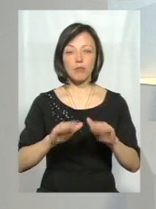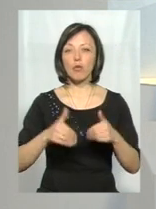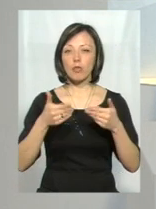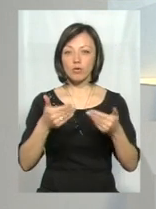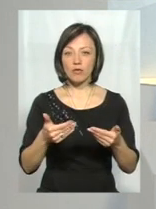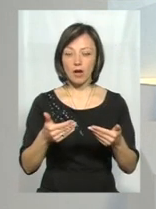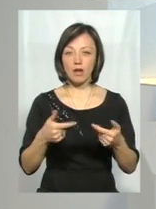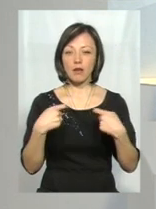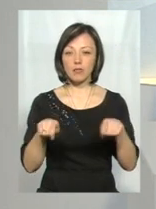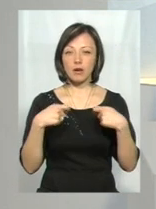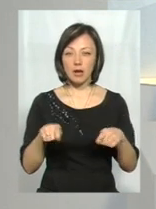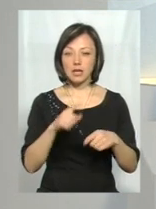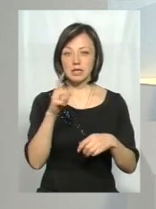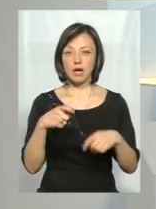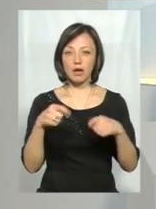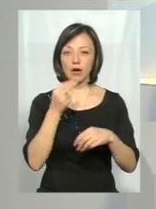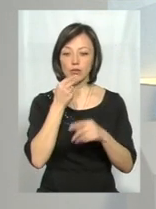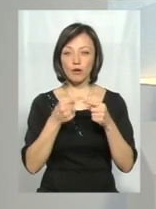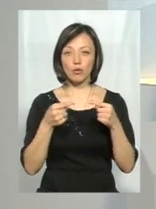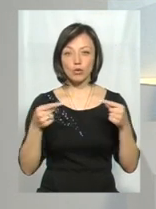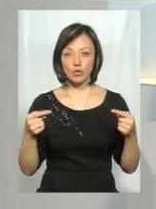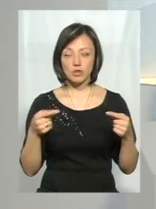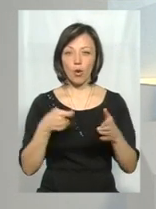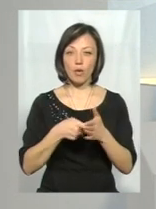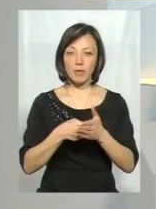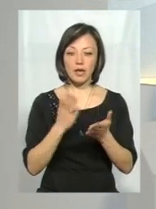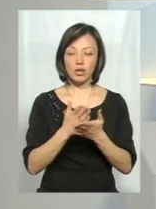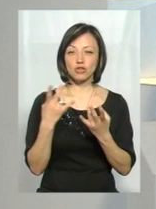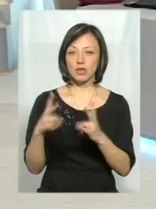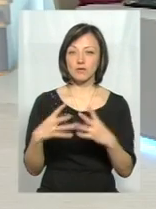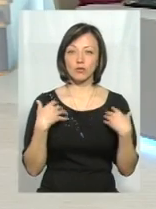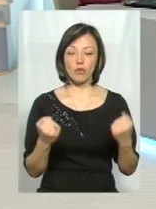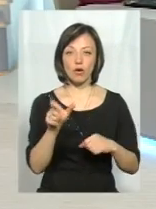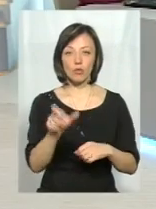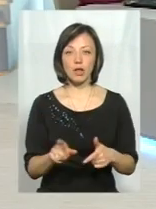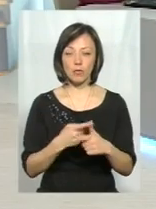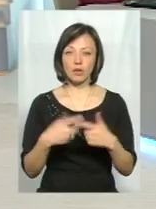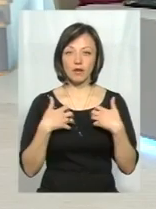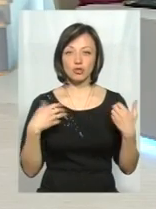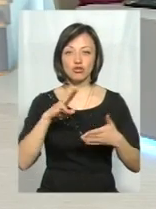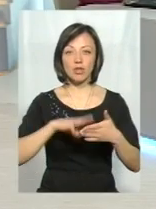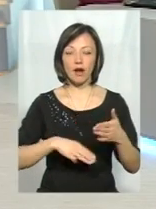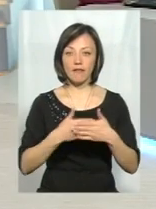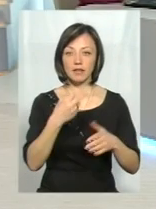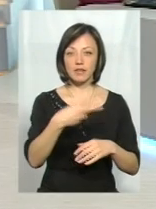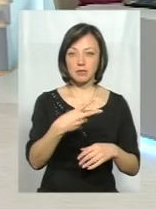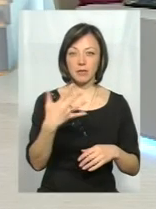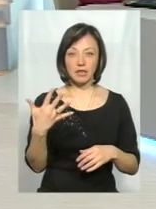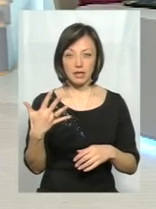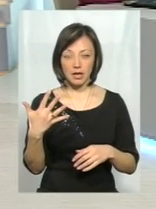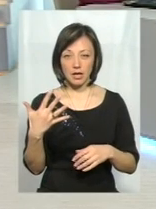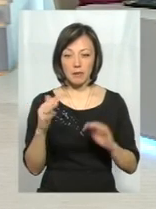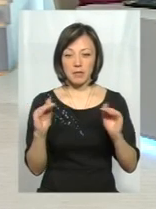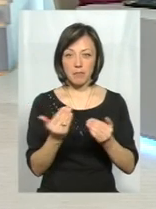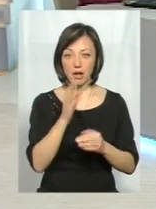до реалізації або за реалізацію харчових продуктів чи кормів, які є шкідливими для здоров'я людини або тварини, штраф від 25